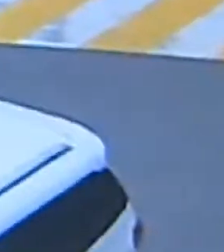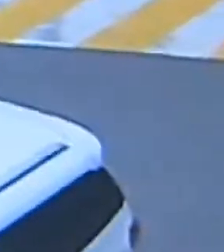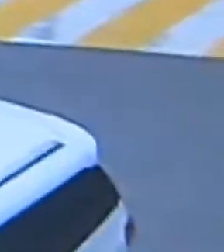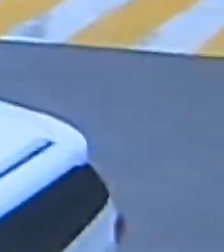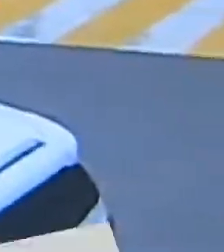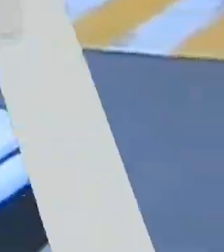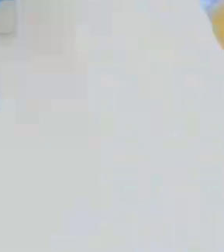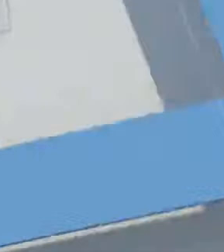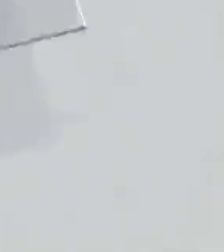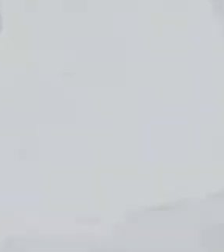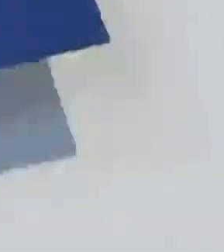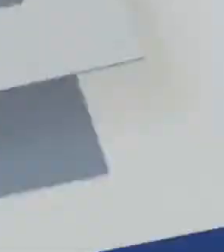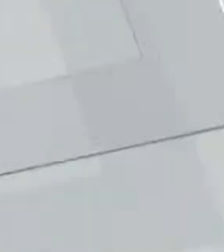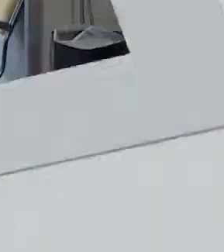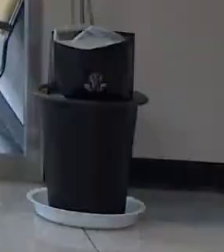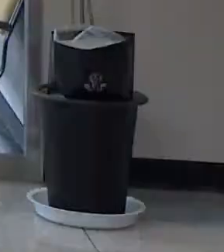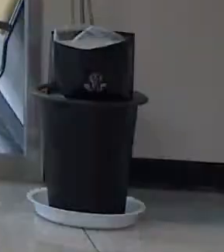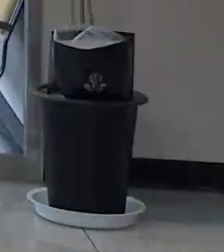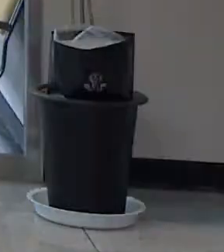잡혔습니다.